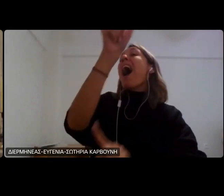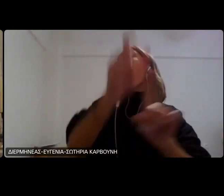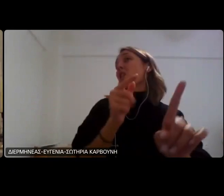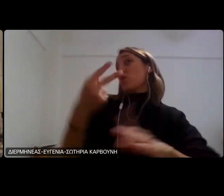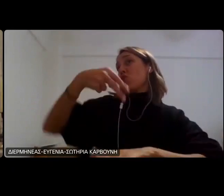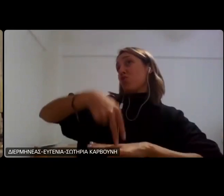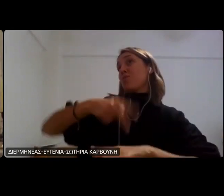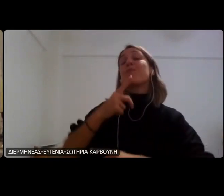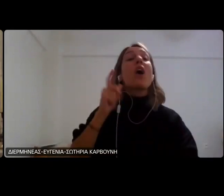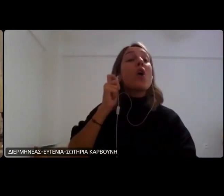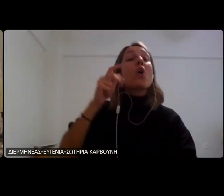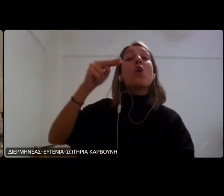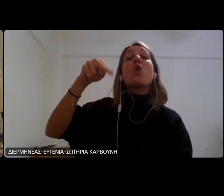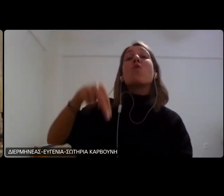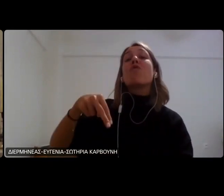κυρία Λουπάκη.